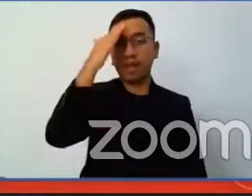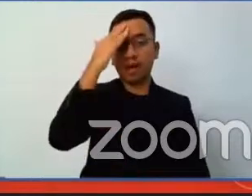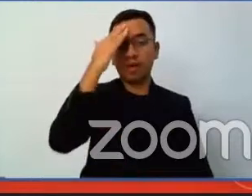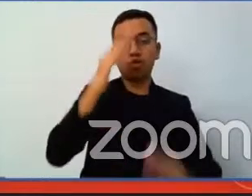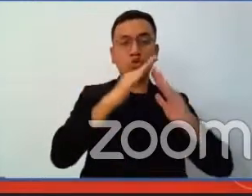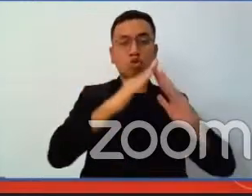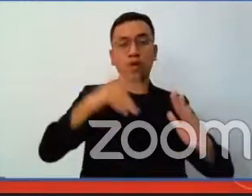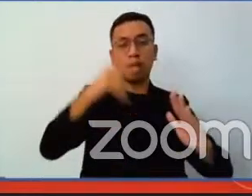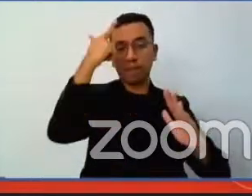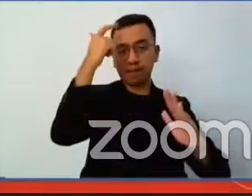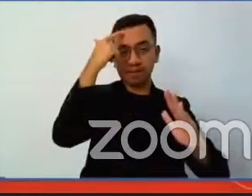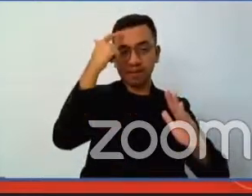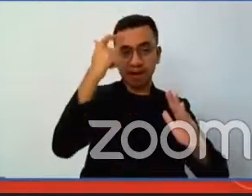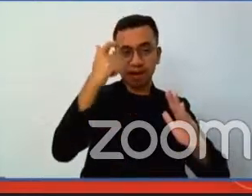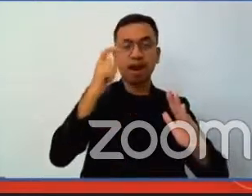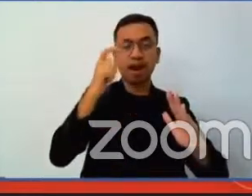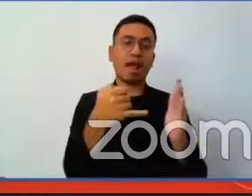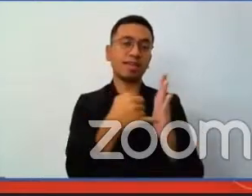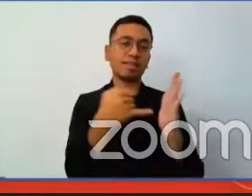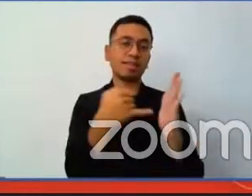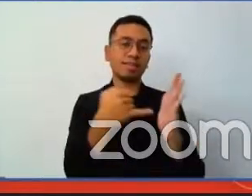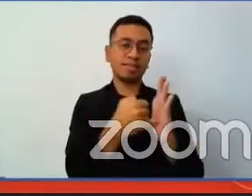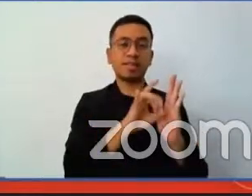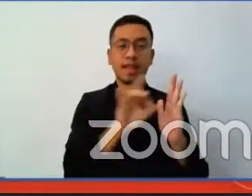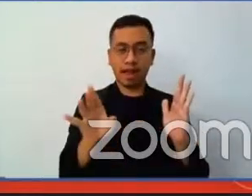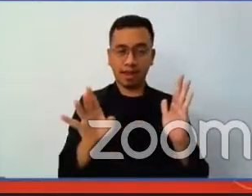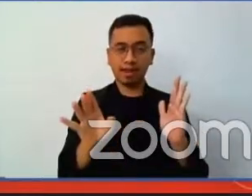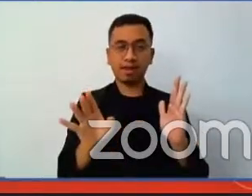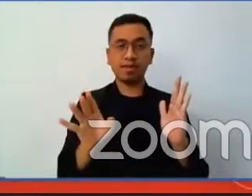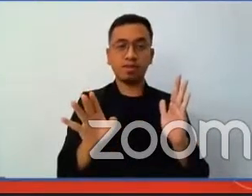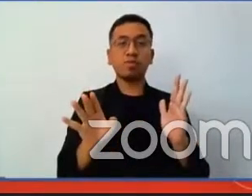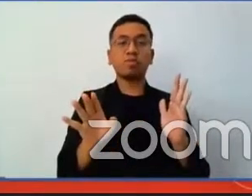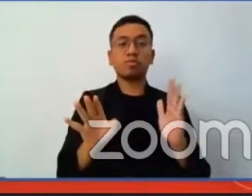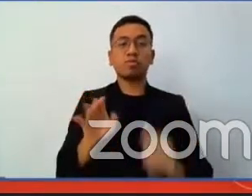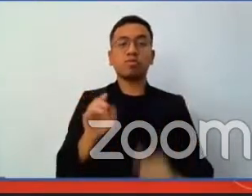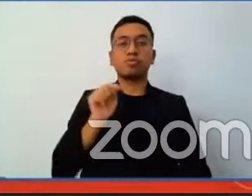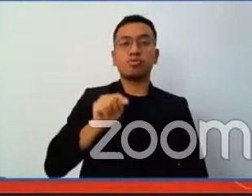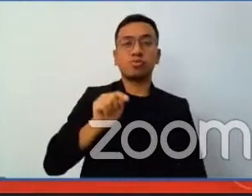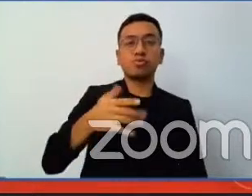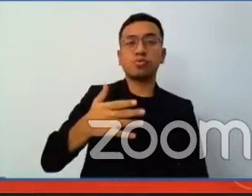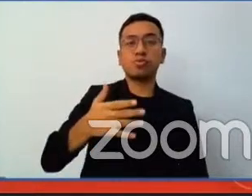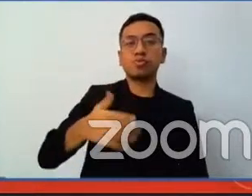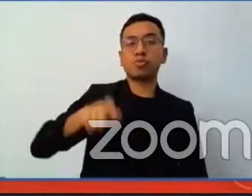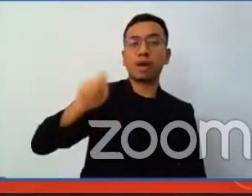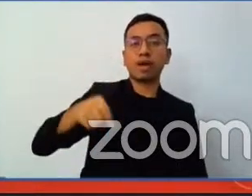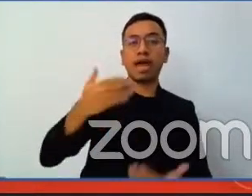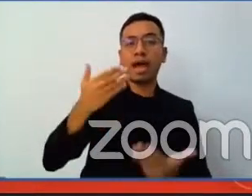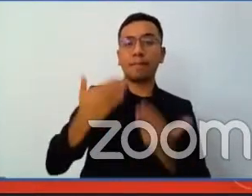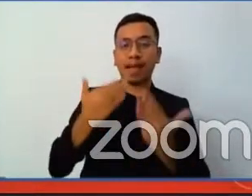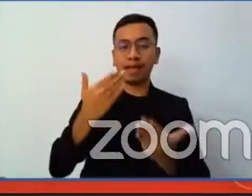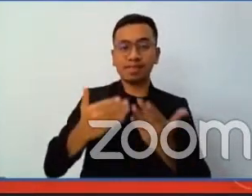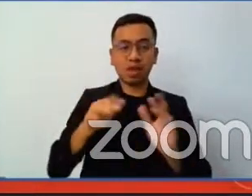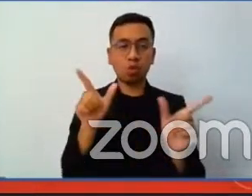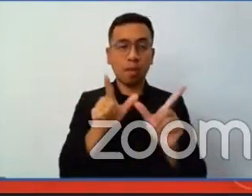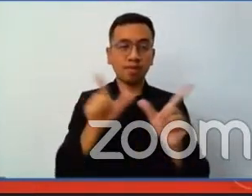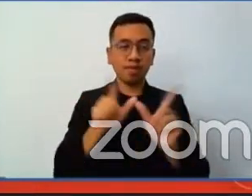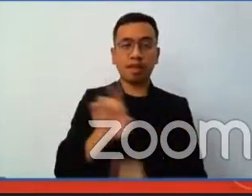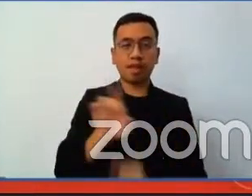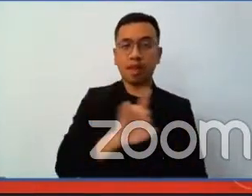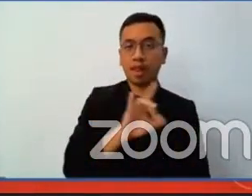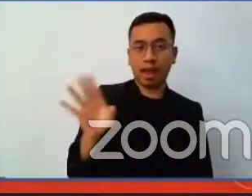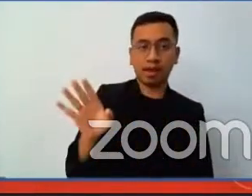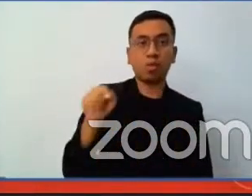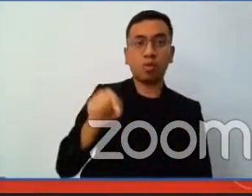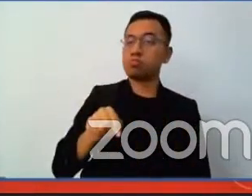dan juga fitur-fitur yang ada di dalamnya, variasi dan referensi untuk menggunakan platform pembelajaran itu menjadi